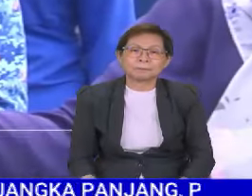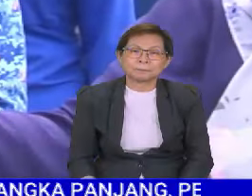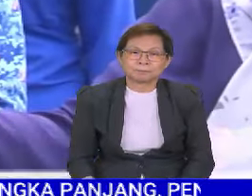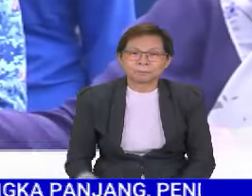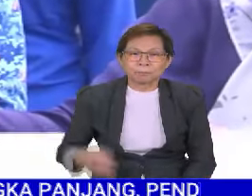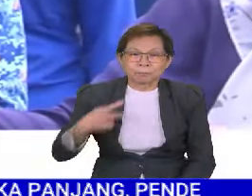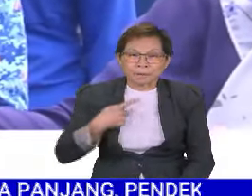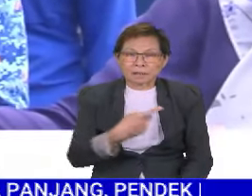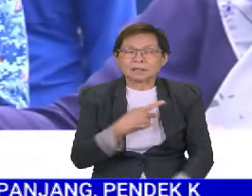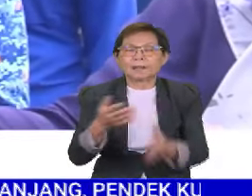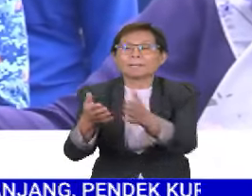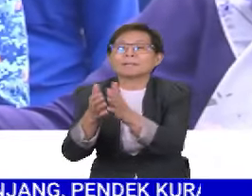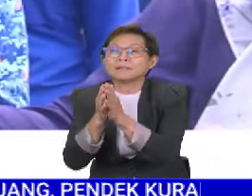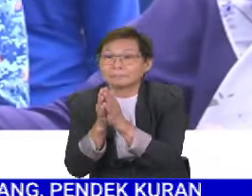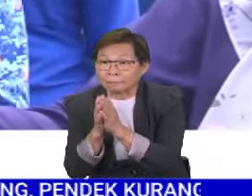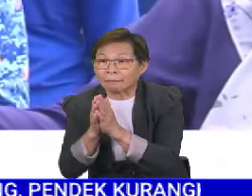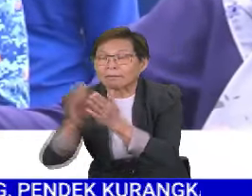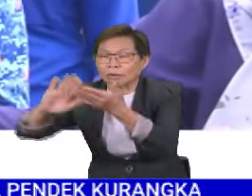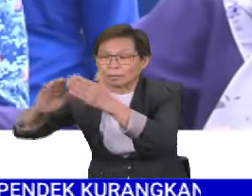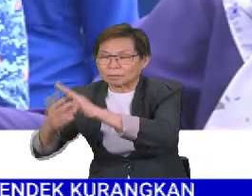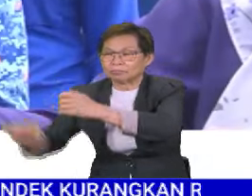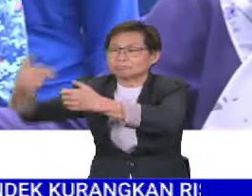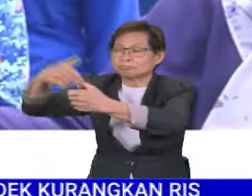Kita minta komuniti menyertai